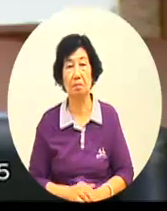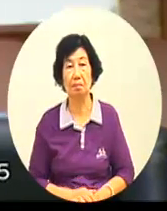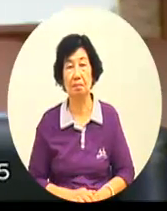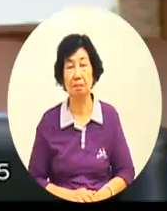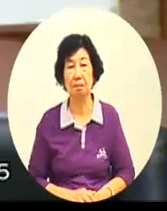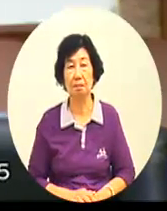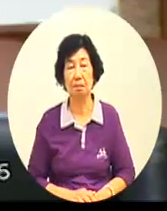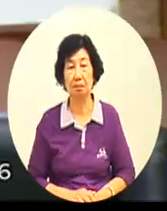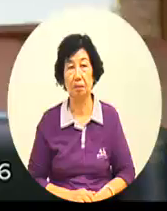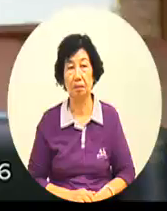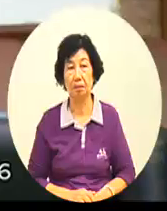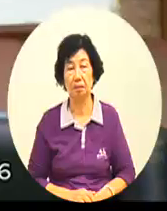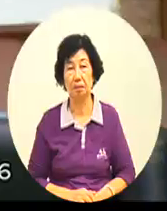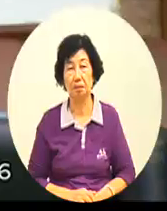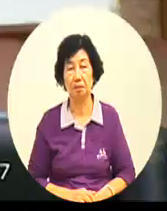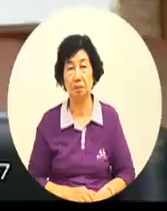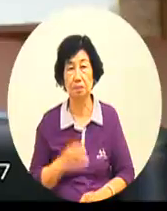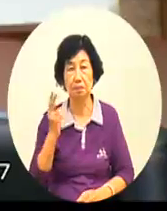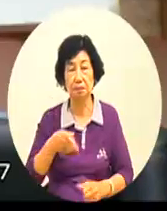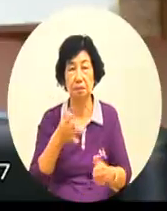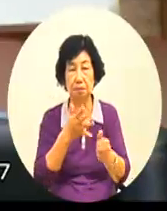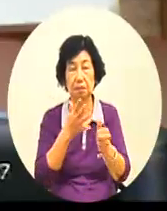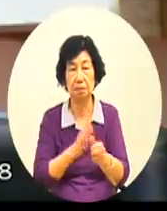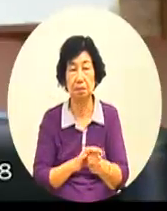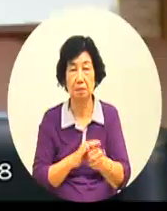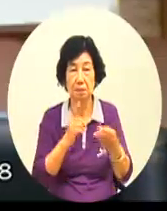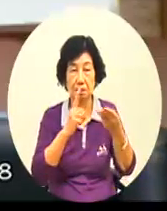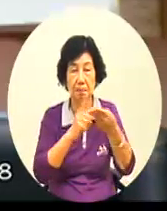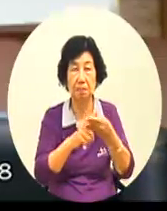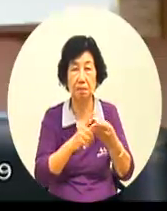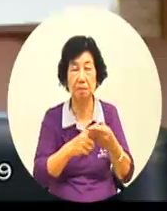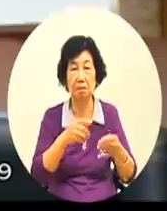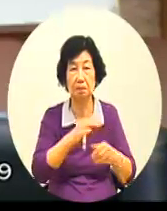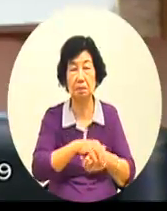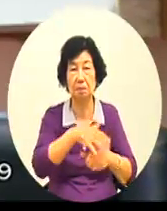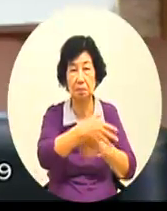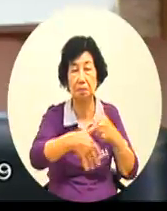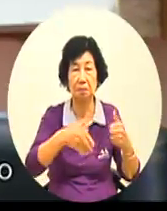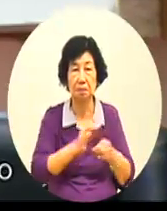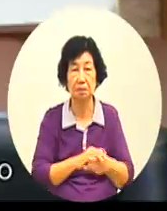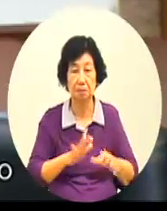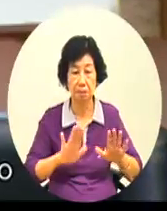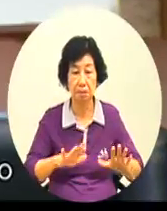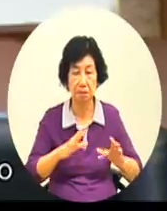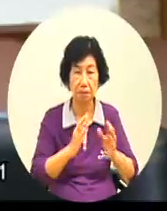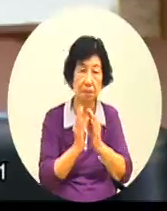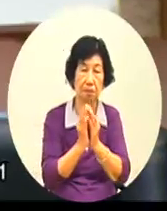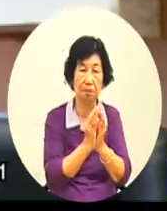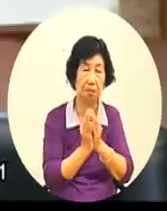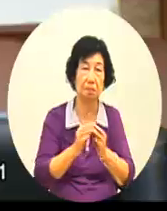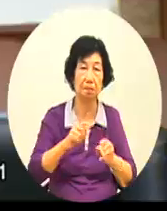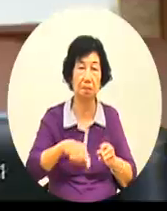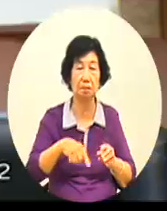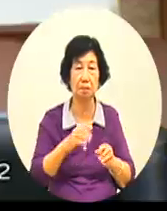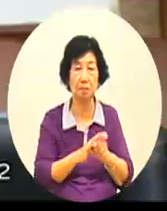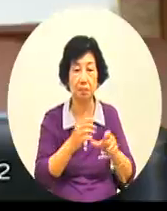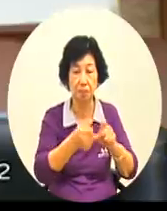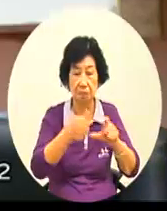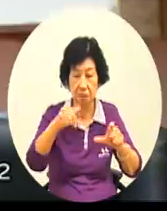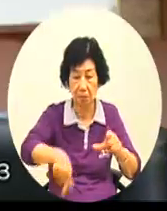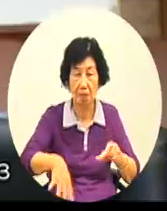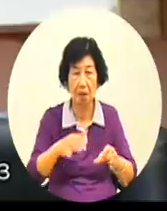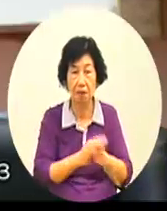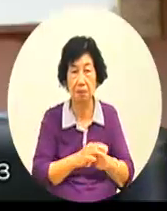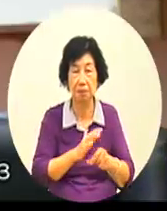好，我再问主委，你知道不知道？今年我们桃园区公所的天籁活动最近刚结